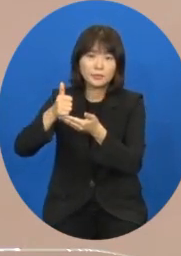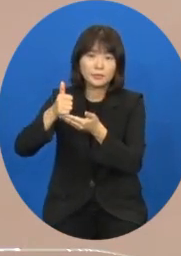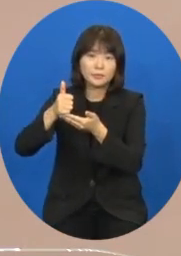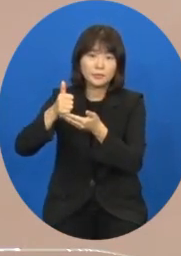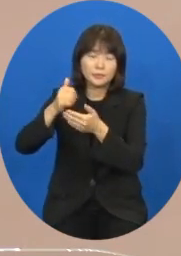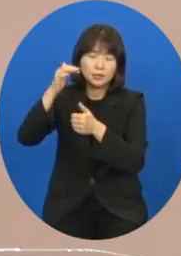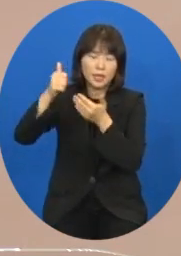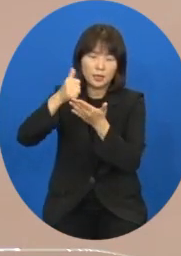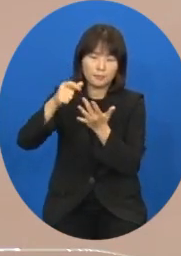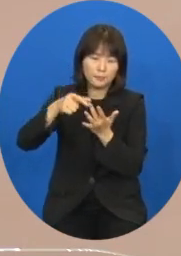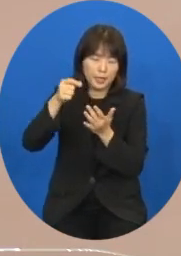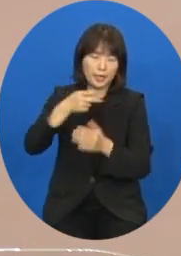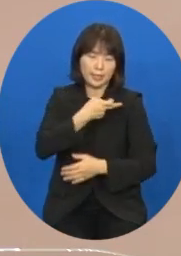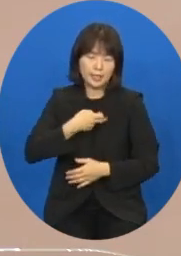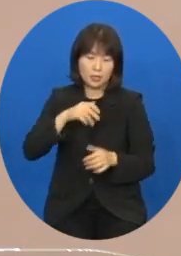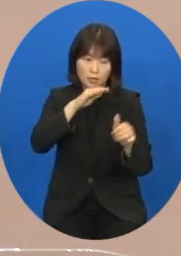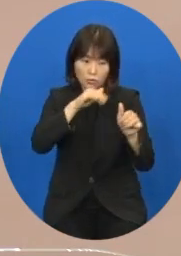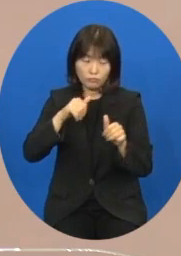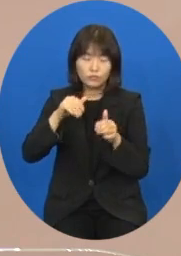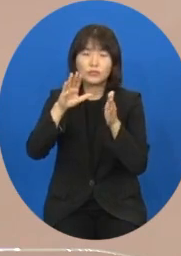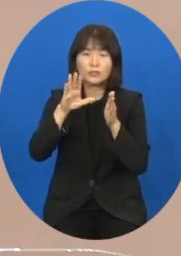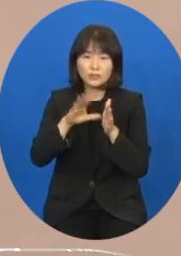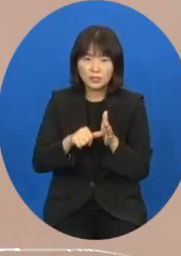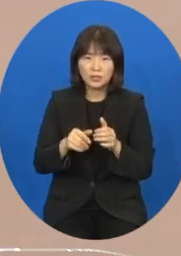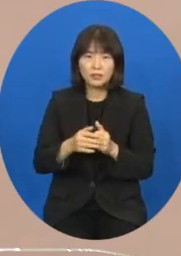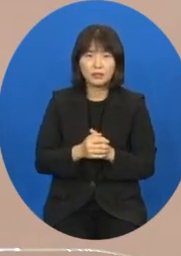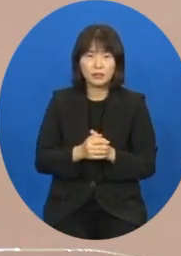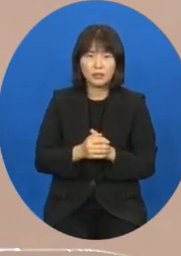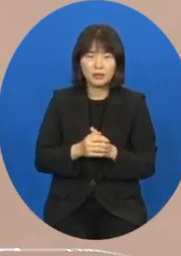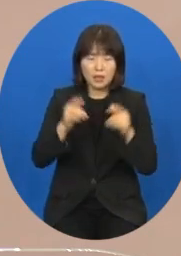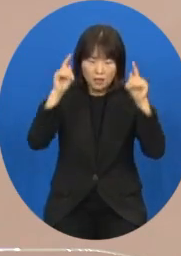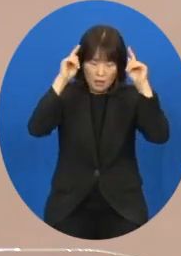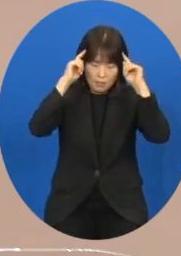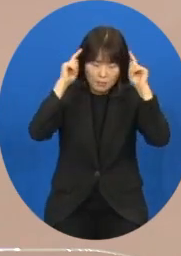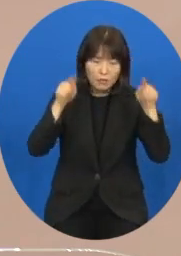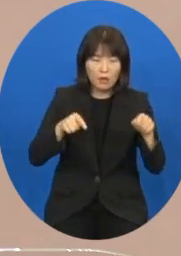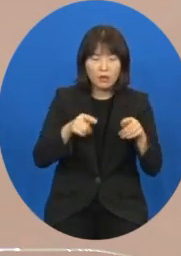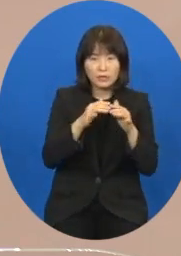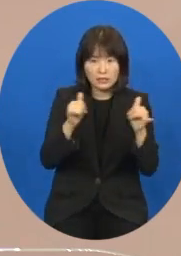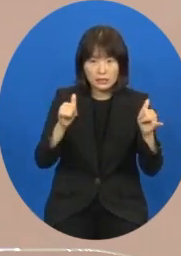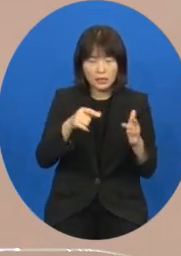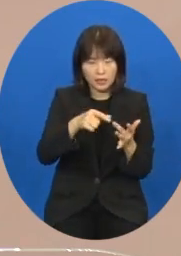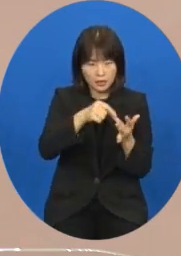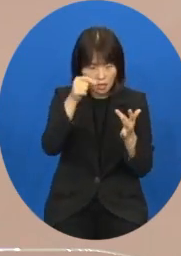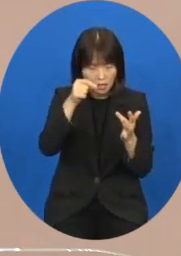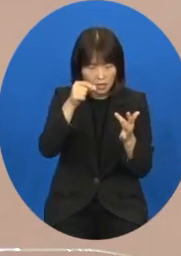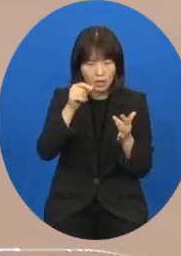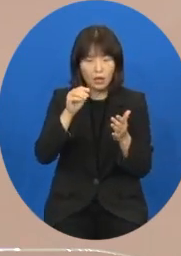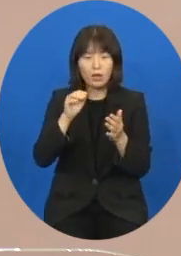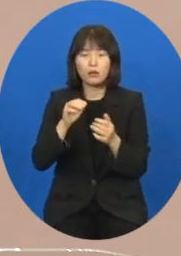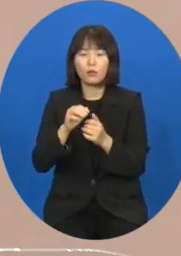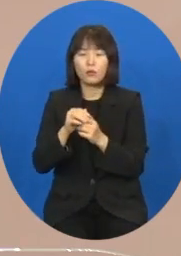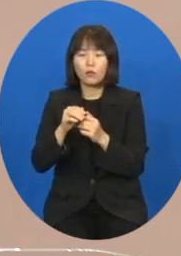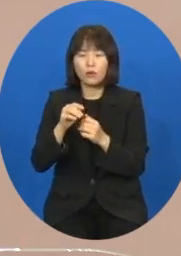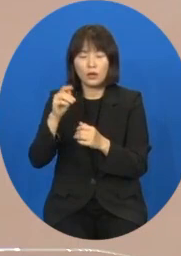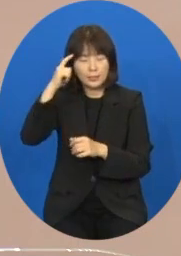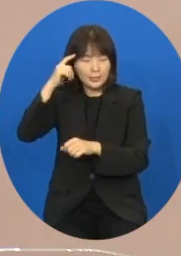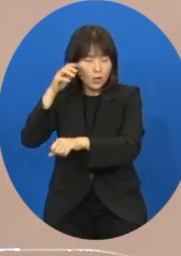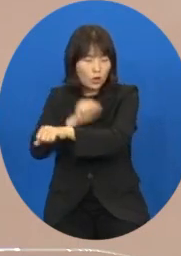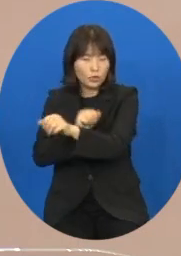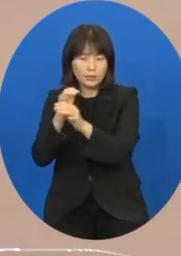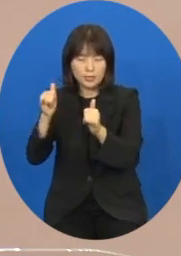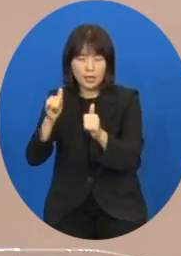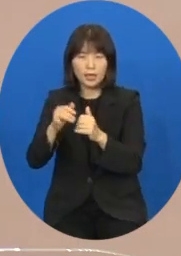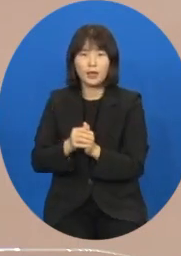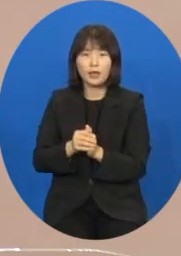하나님의 택한 제자를 부르실 때 미련한 자를 택하여 지혜로운 자를 부끄럽게 하려 하시고